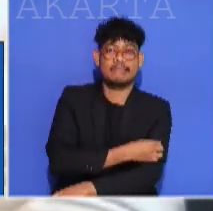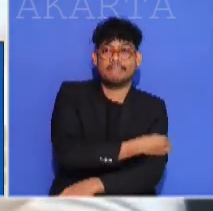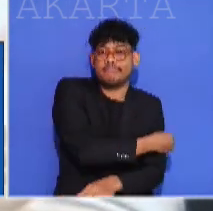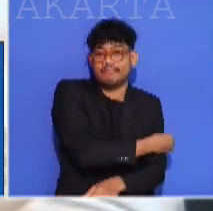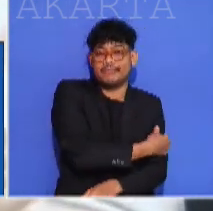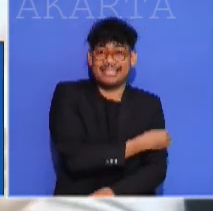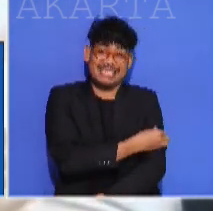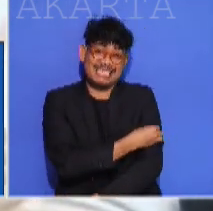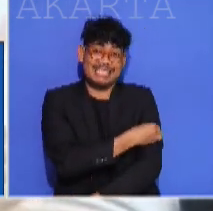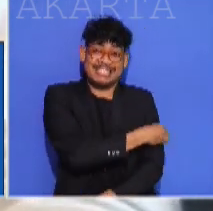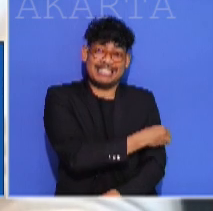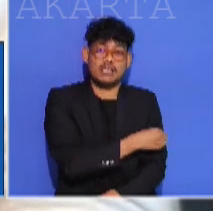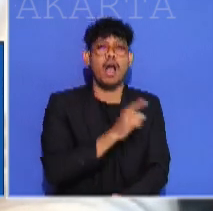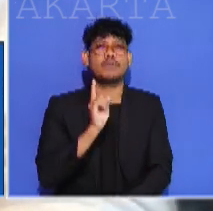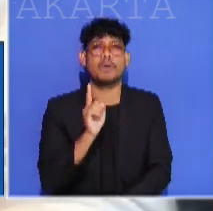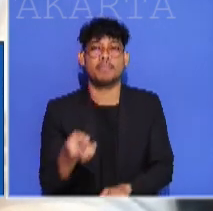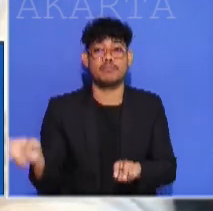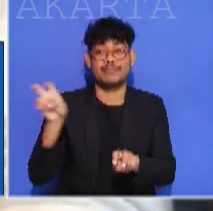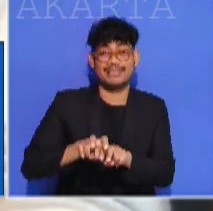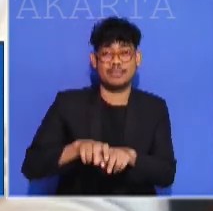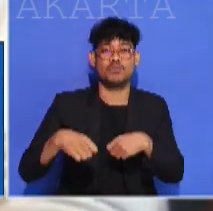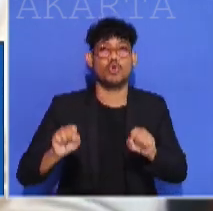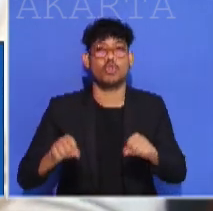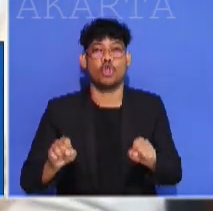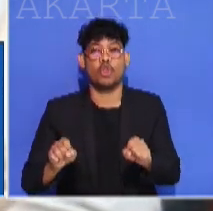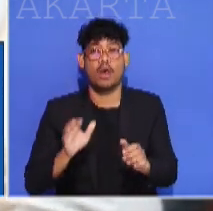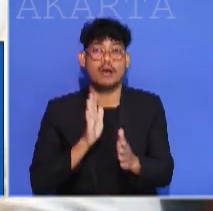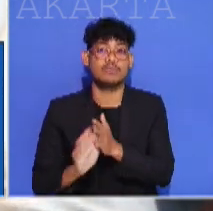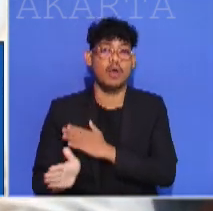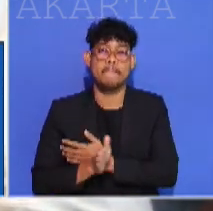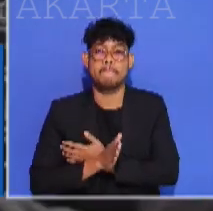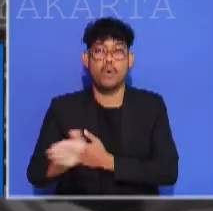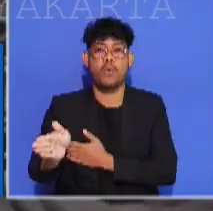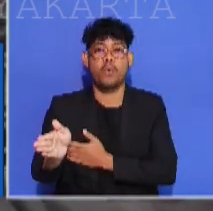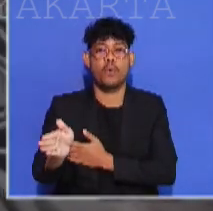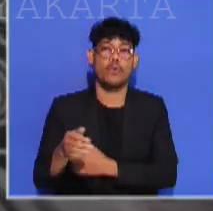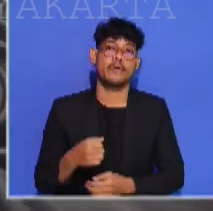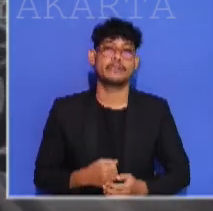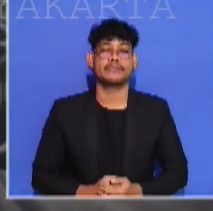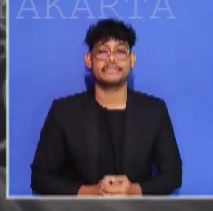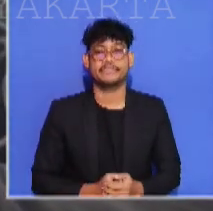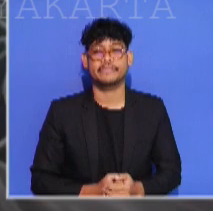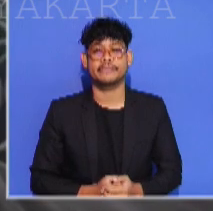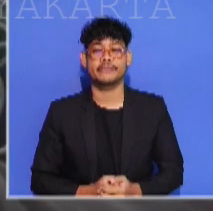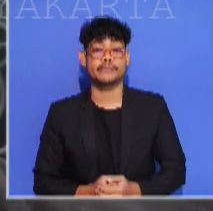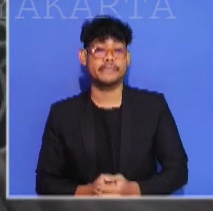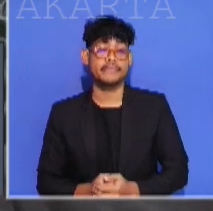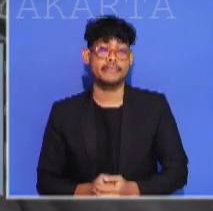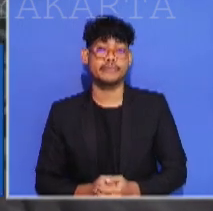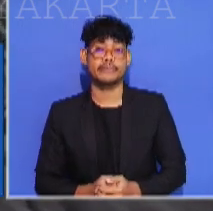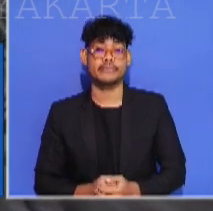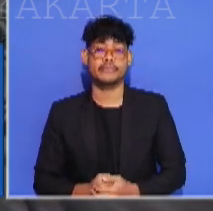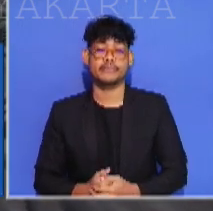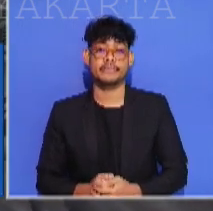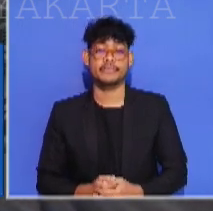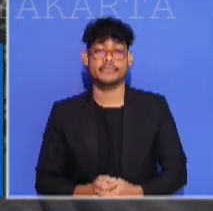tersangka menyalakan motor dan bergegas pergi. Dia